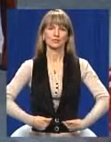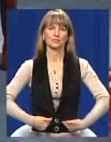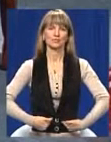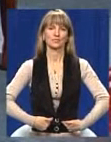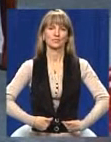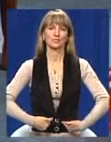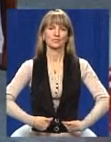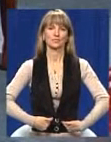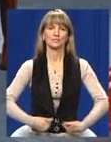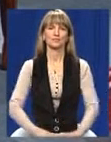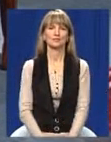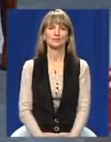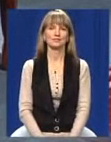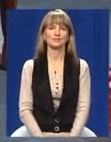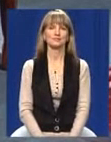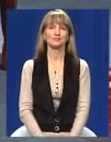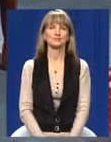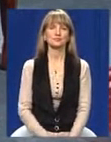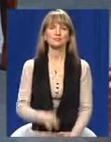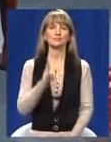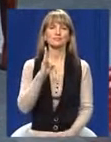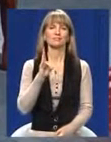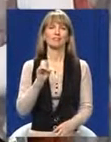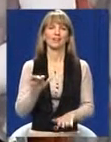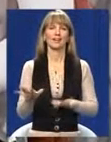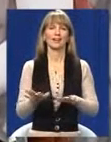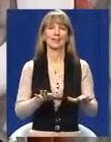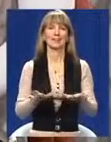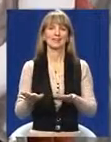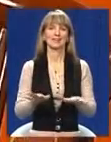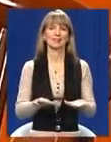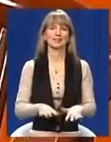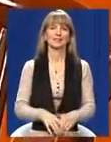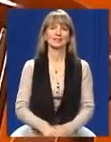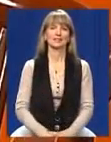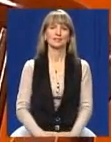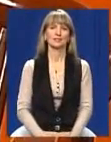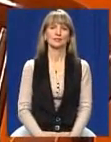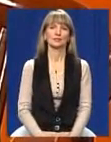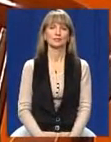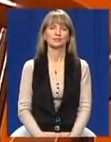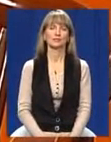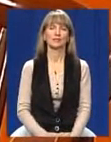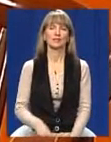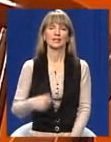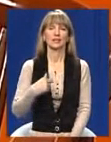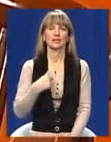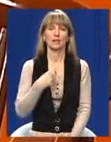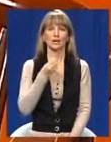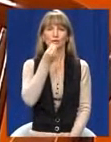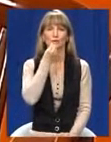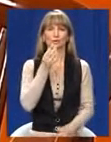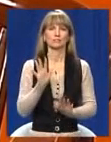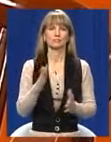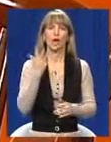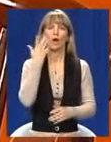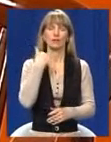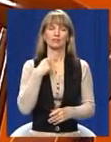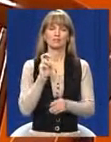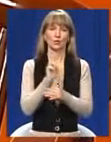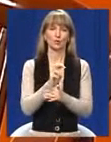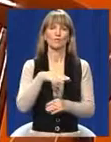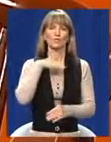проголодуєшся? Чомусь на канікулах? Авторський неологізм. Чомусь на канікулах я не дуже хочу їсти, а коли я ходжу в школу,